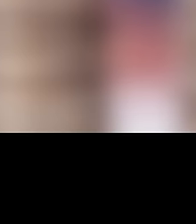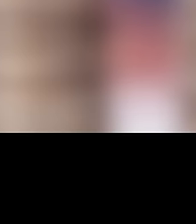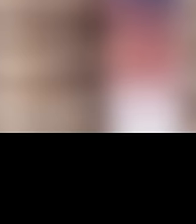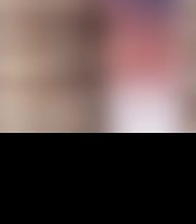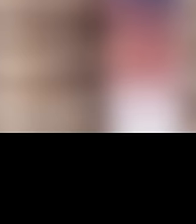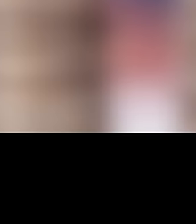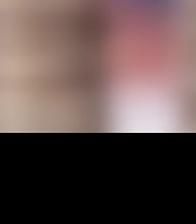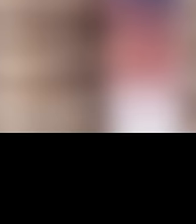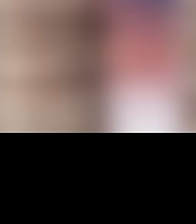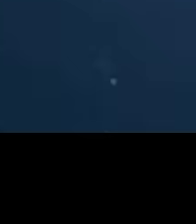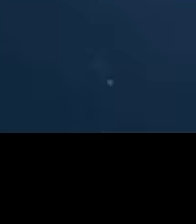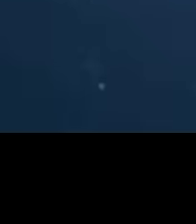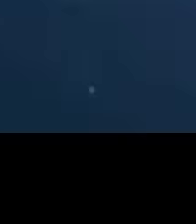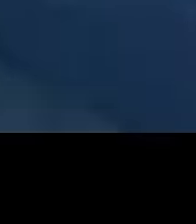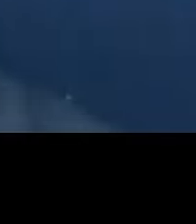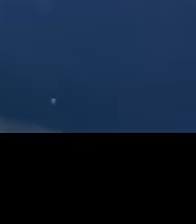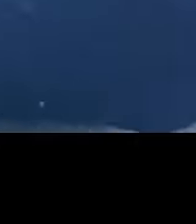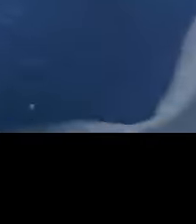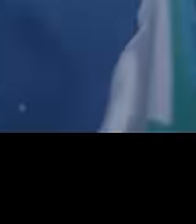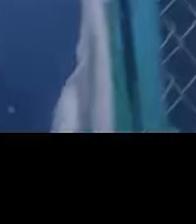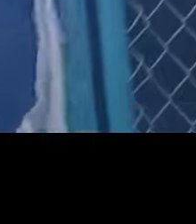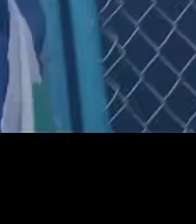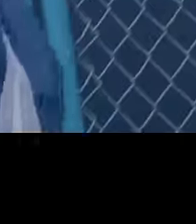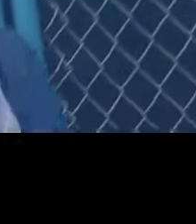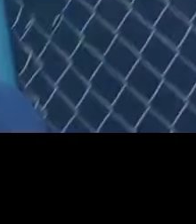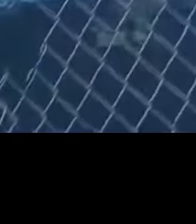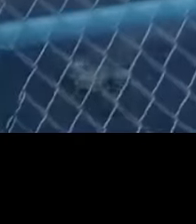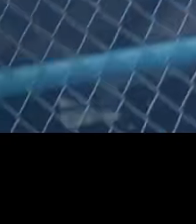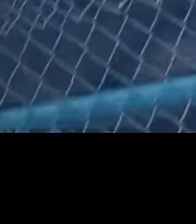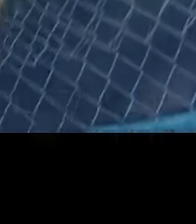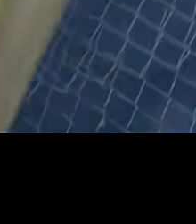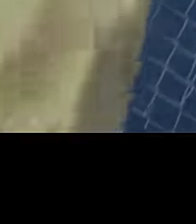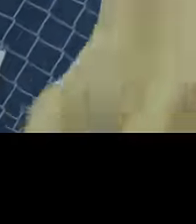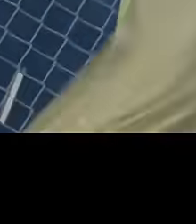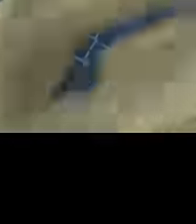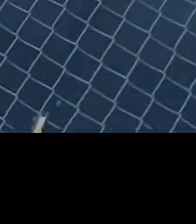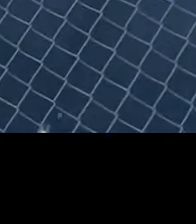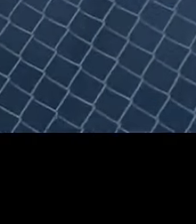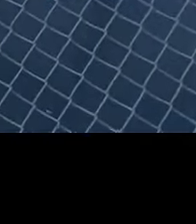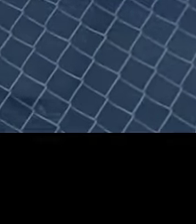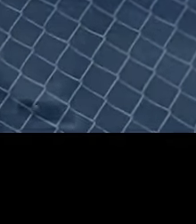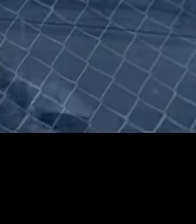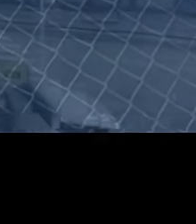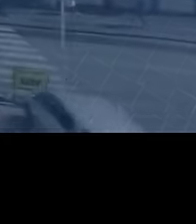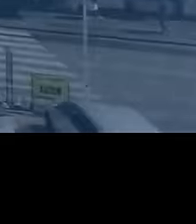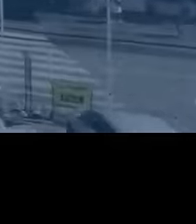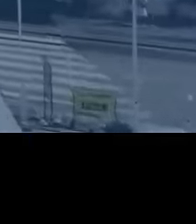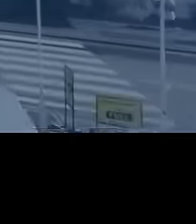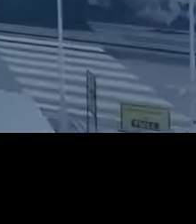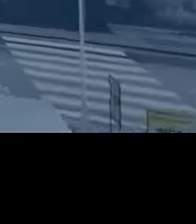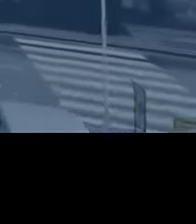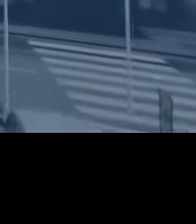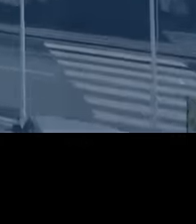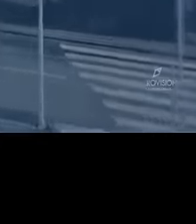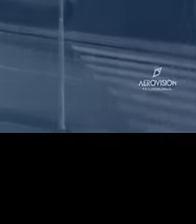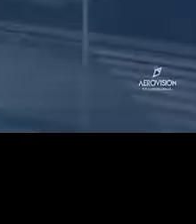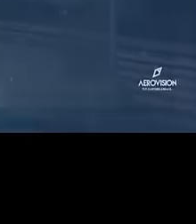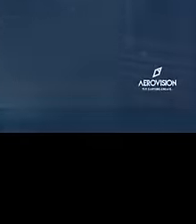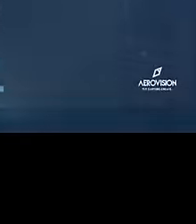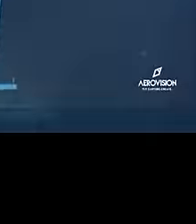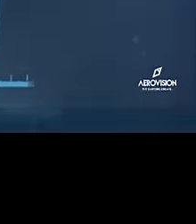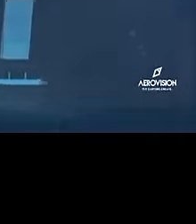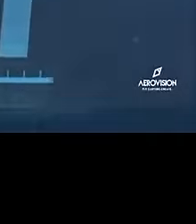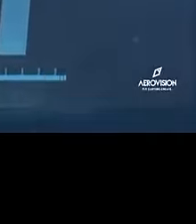duurzame ontwikkeling. De resultaten zijn merkbaar en tastbaar. Aanzienlijke economische successen